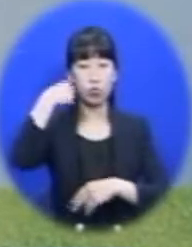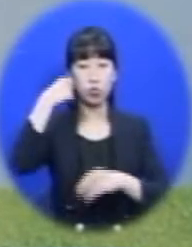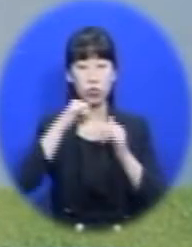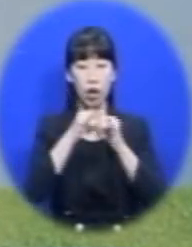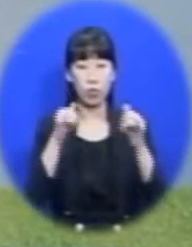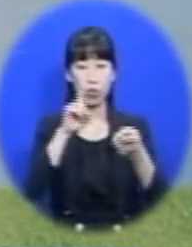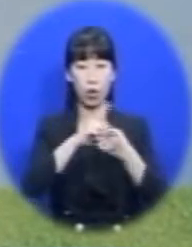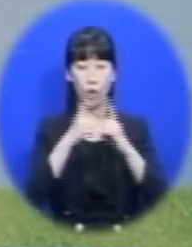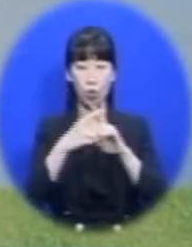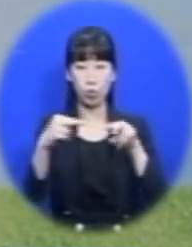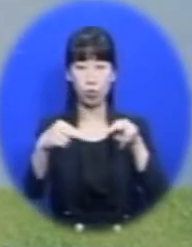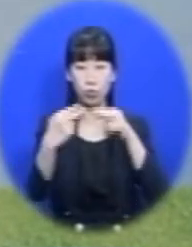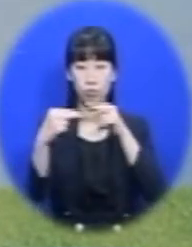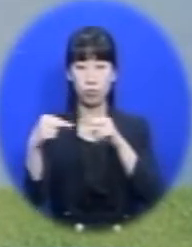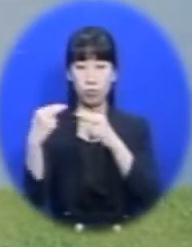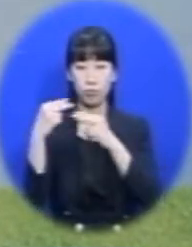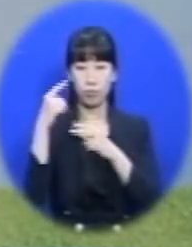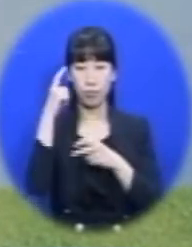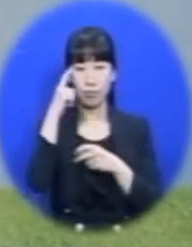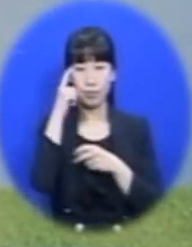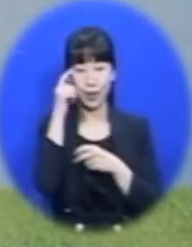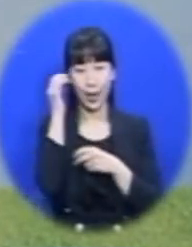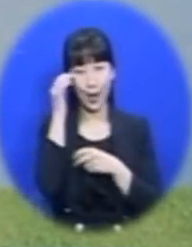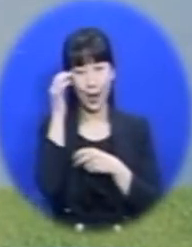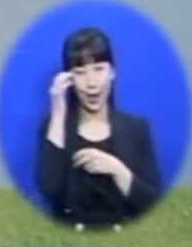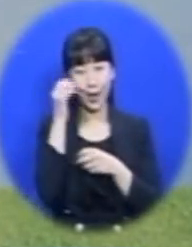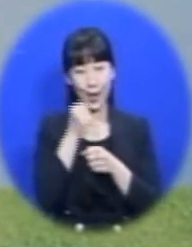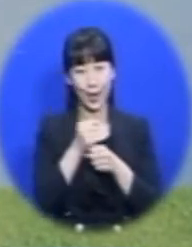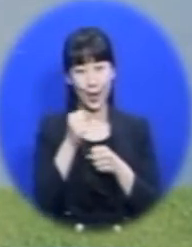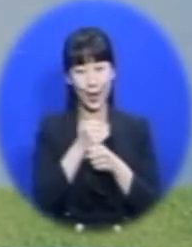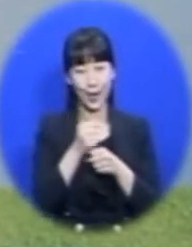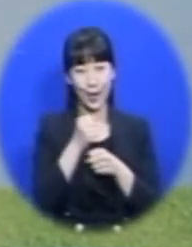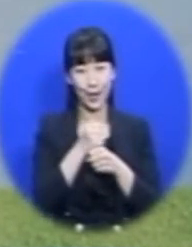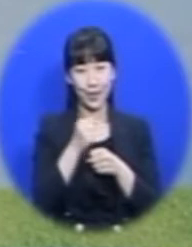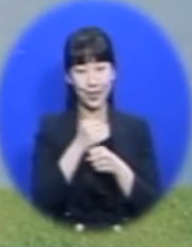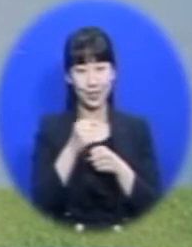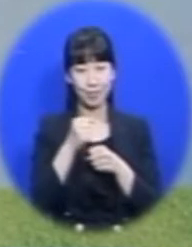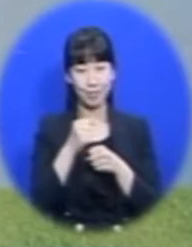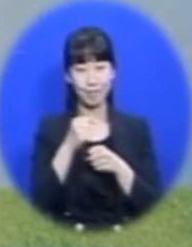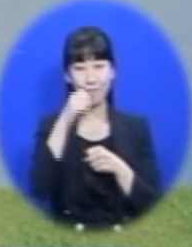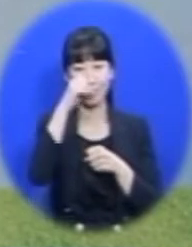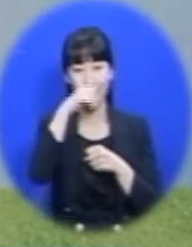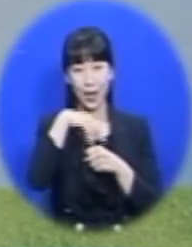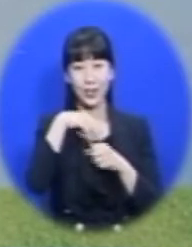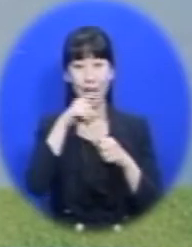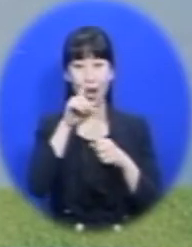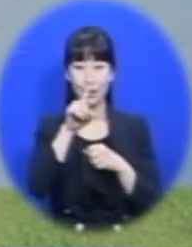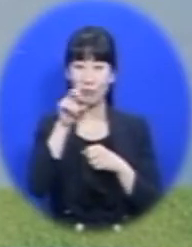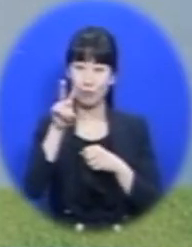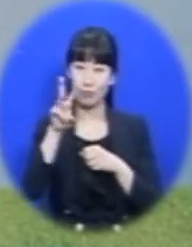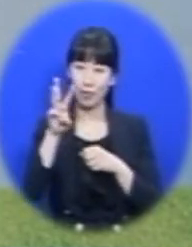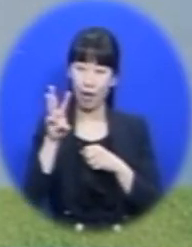서로 얼굴을 쳐다보면서 못 쓰게 합니다. 그러다가 한두 사람씩